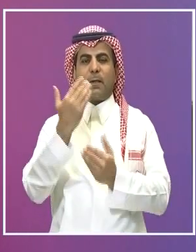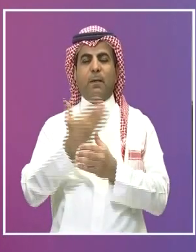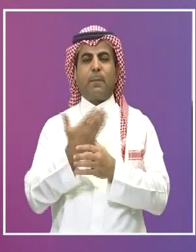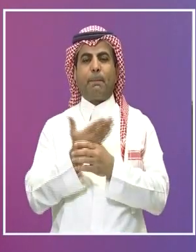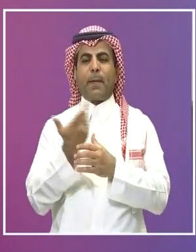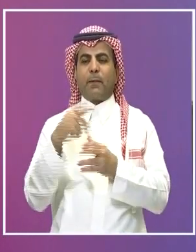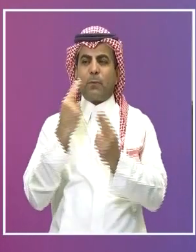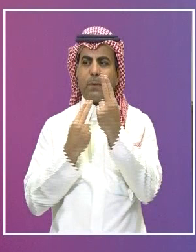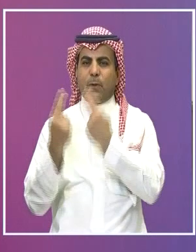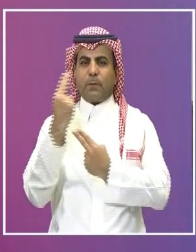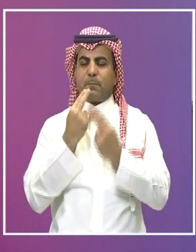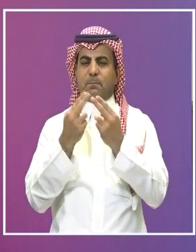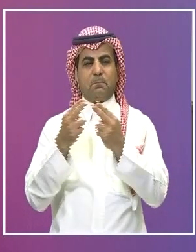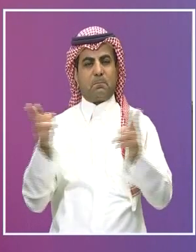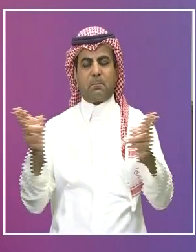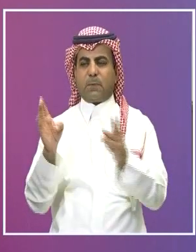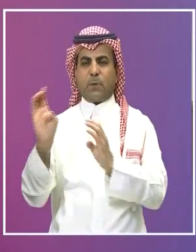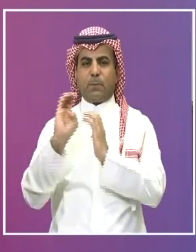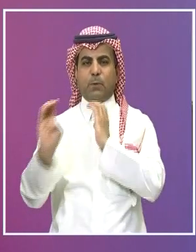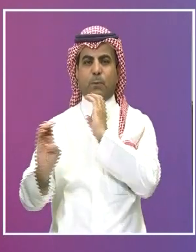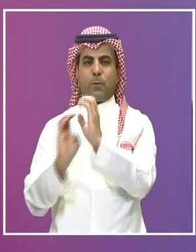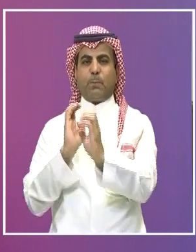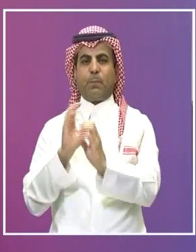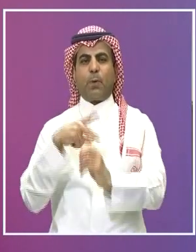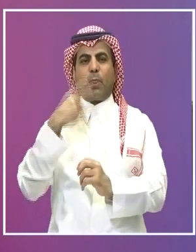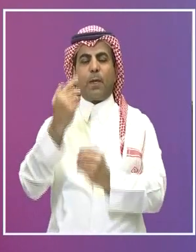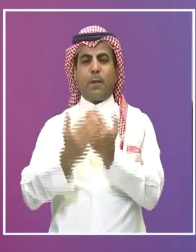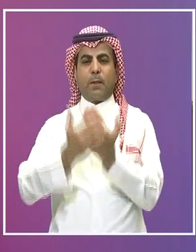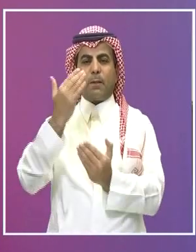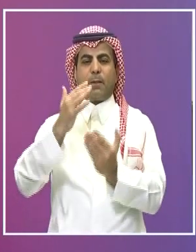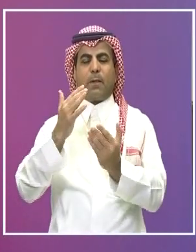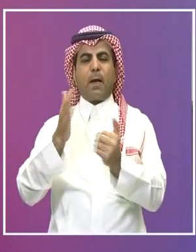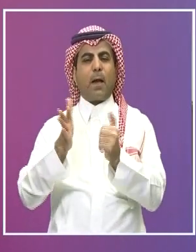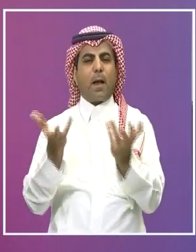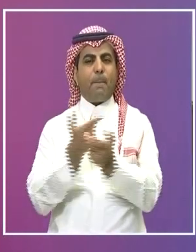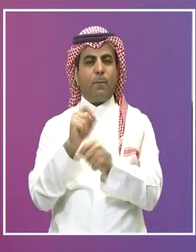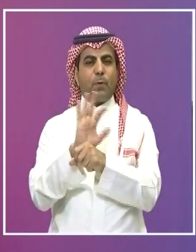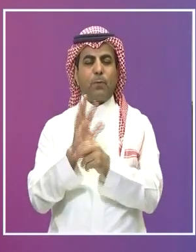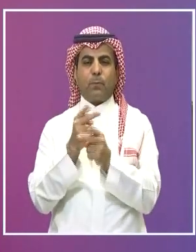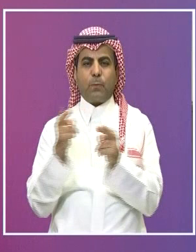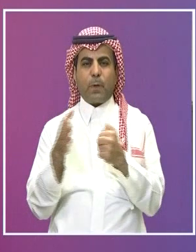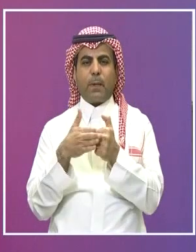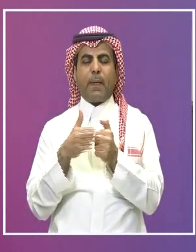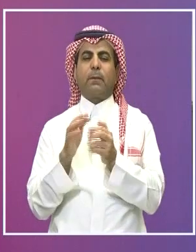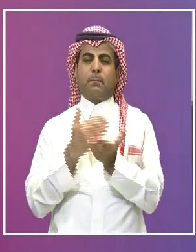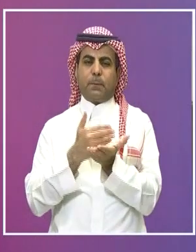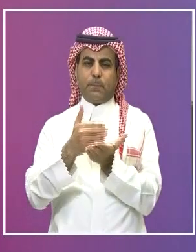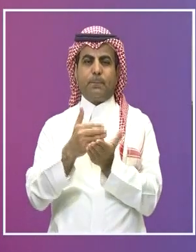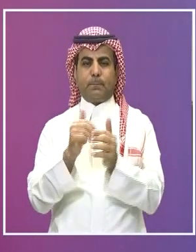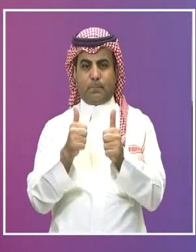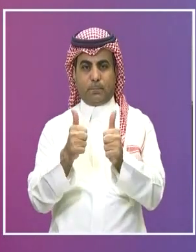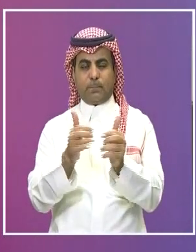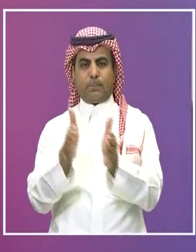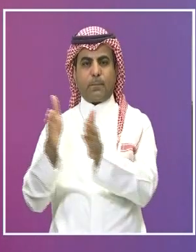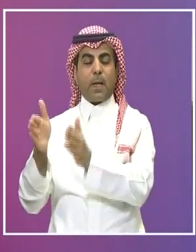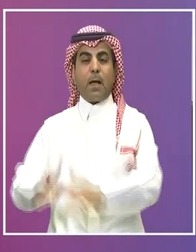الإجابة عنها كذلك هذا اليوم، إضافة إلى مشاركتكم كما اعتدتم على أبرز الإحصائيات والخدمات الصحية. فيما يتعلق بالأوضاع العالمية، طبعا